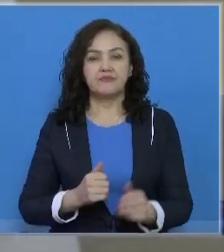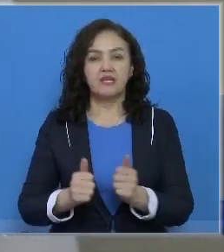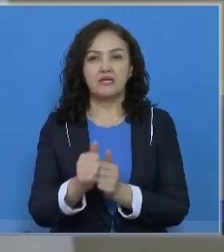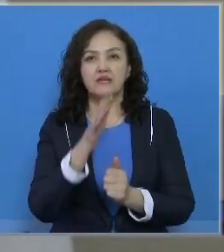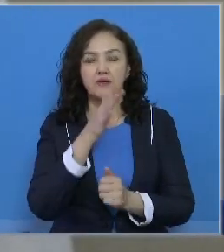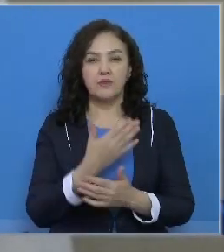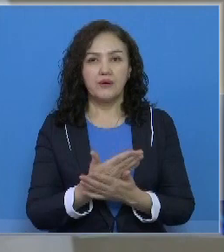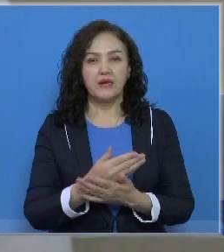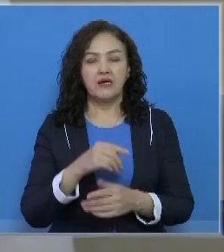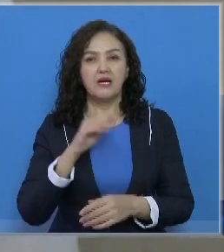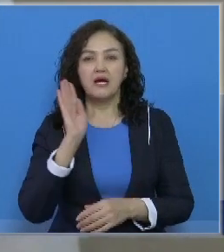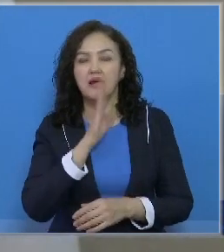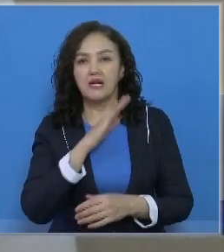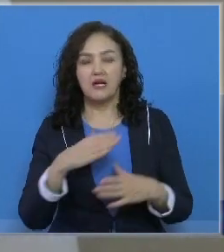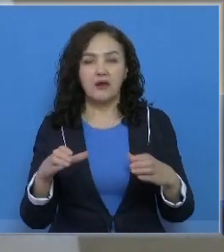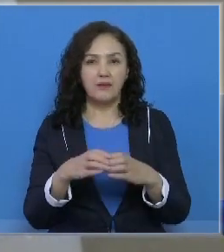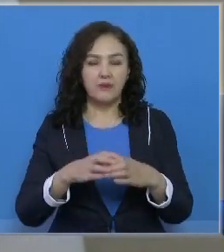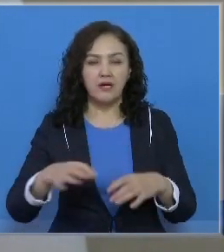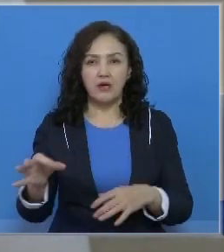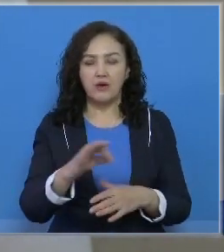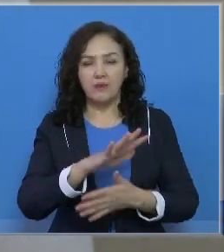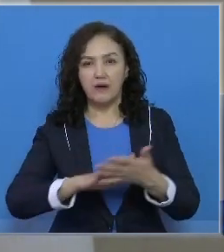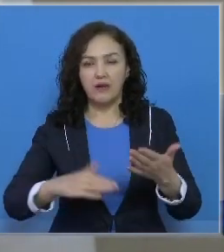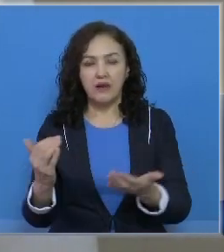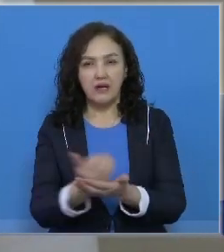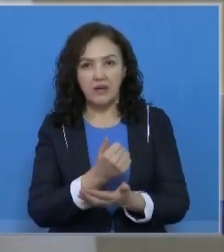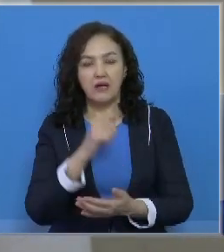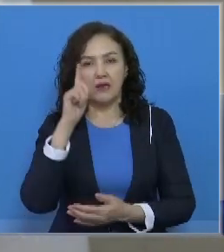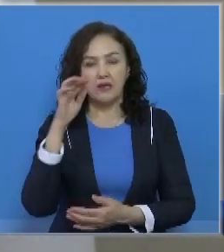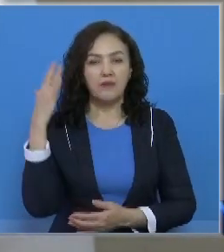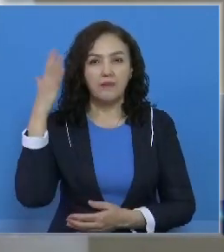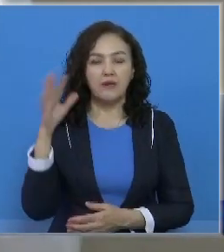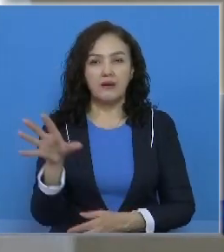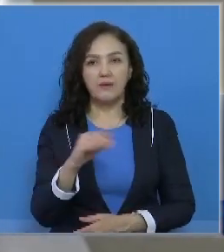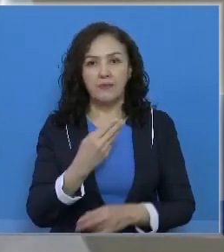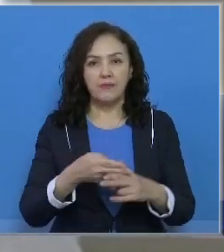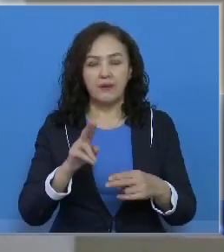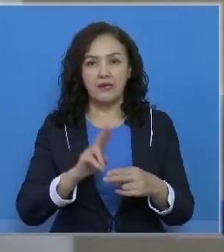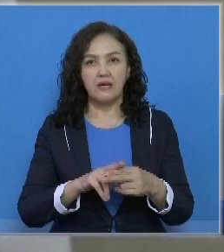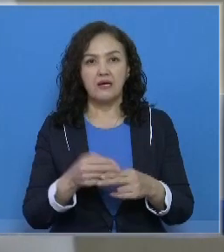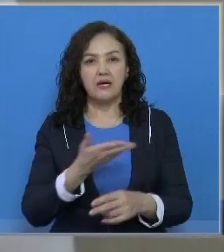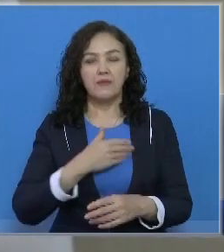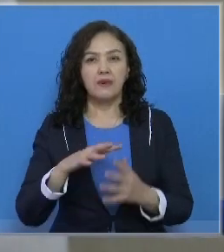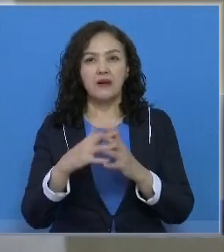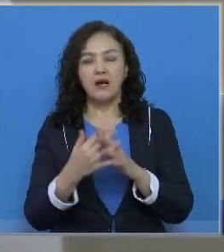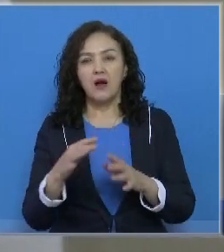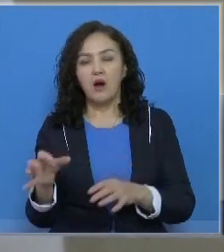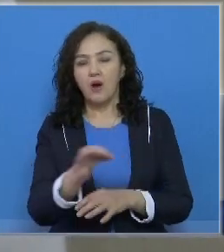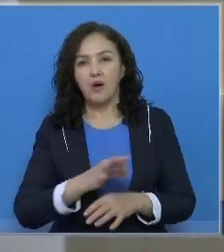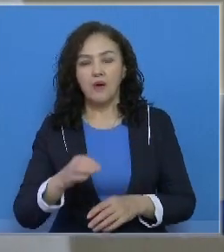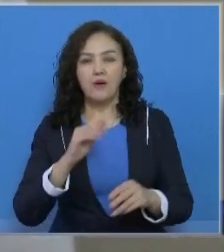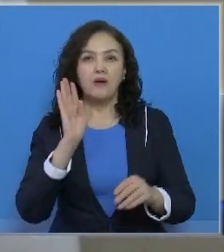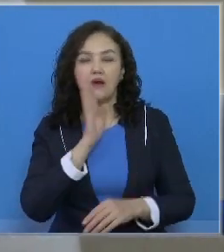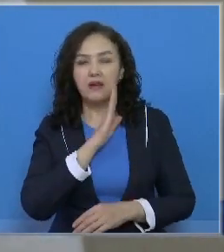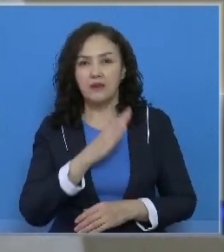уақытта іскер әйелдер қауымдастығы біздің ауданда жалғасын табатын болады. Барлығымыз осы біздің ауданның іскер